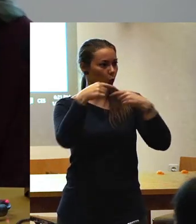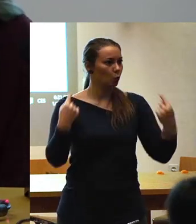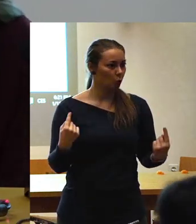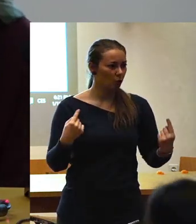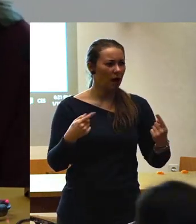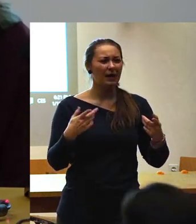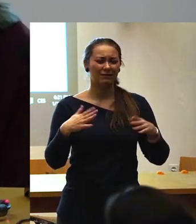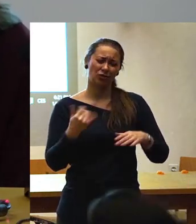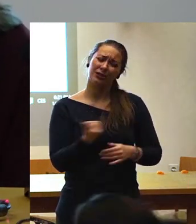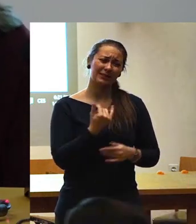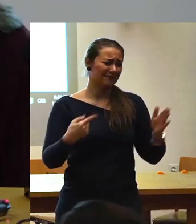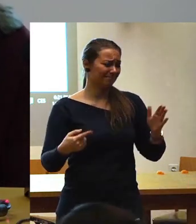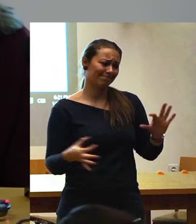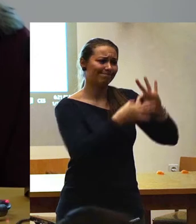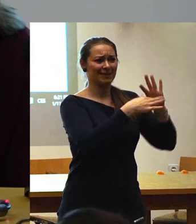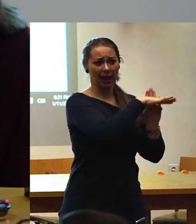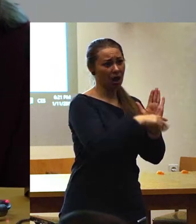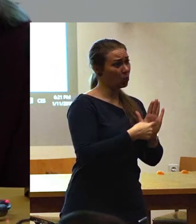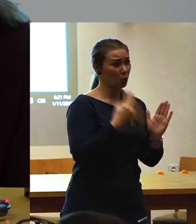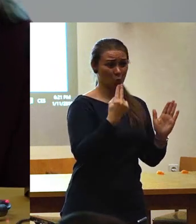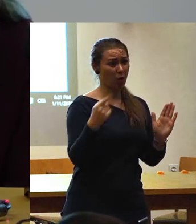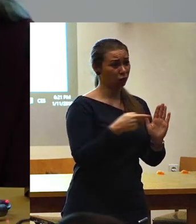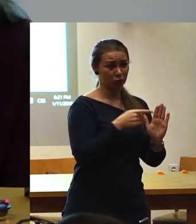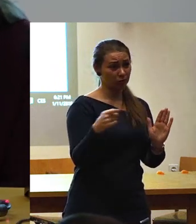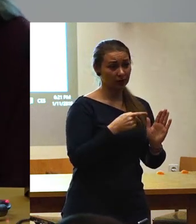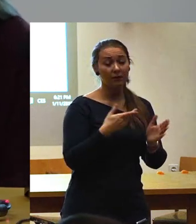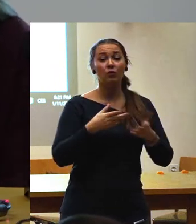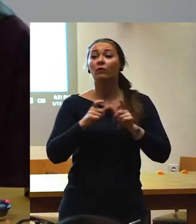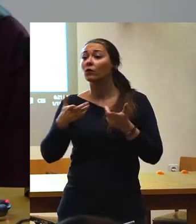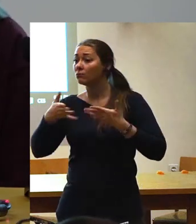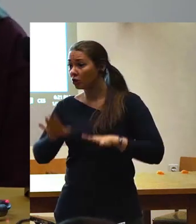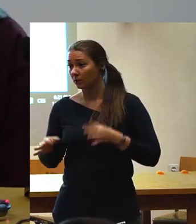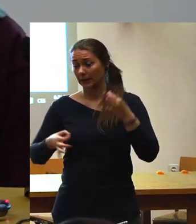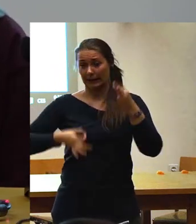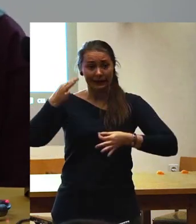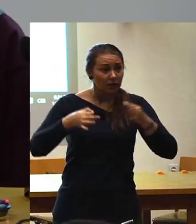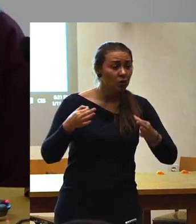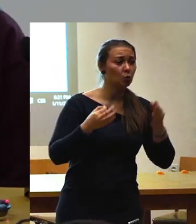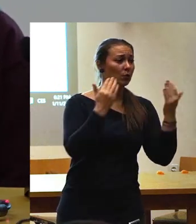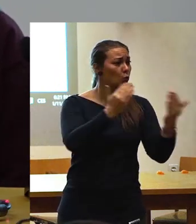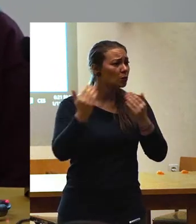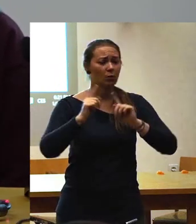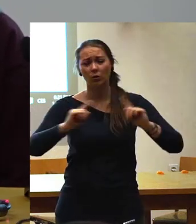důležitá pro kontext toho, kdy se bavíme o institucích, o galeriích a muzeích.